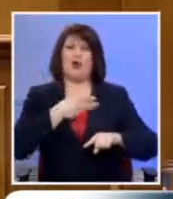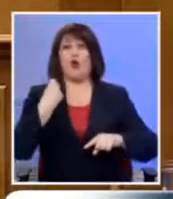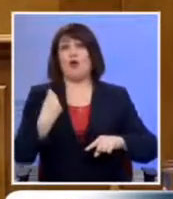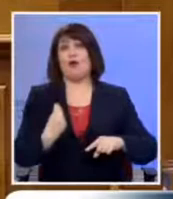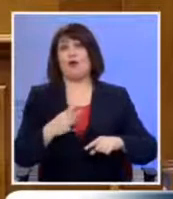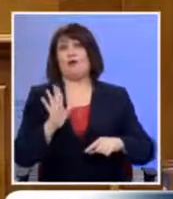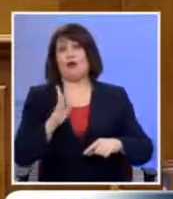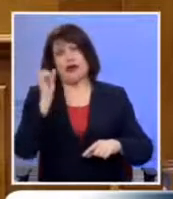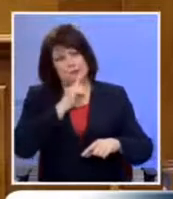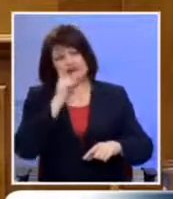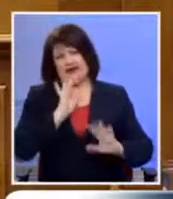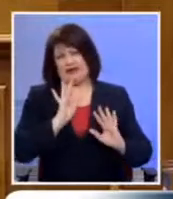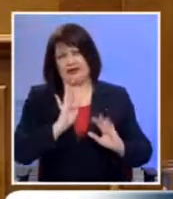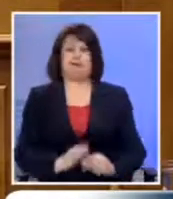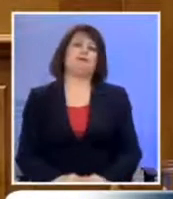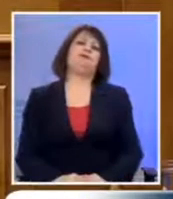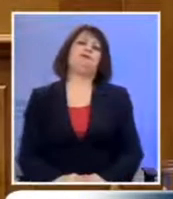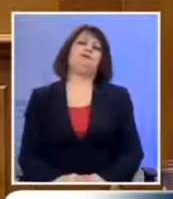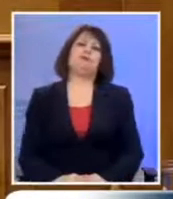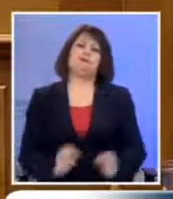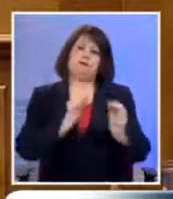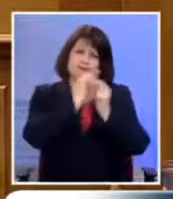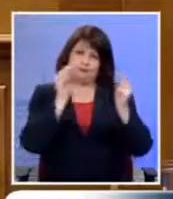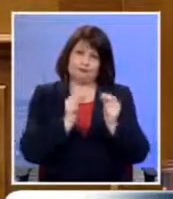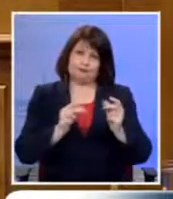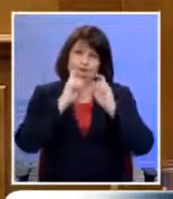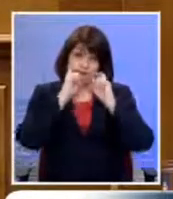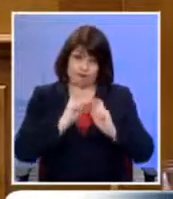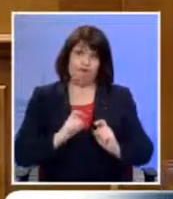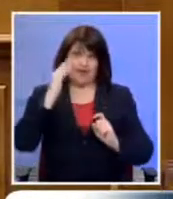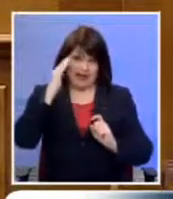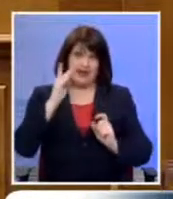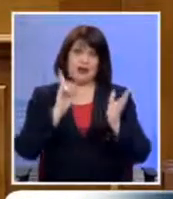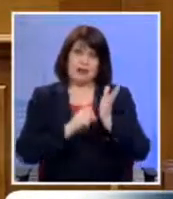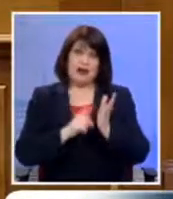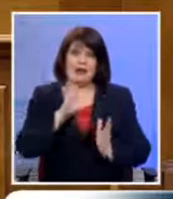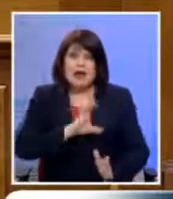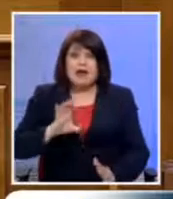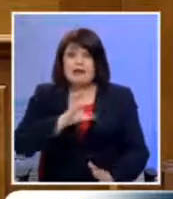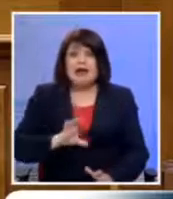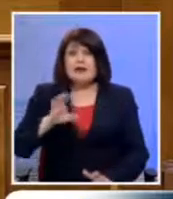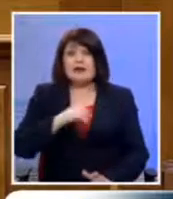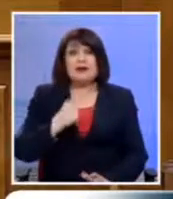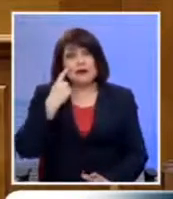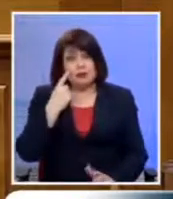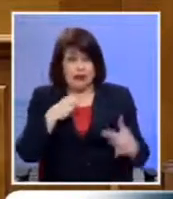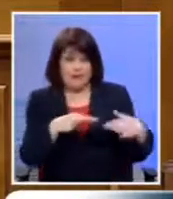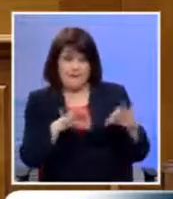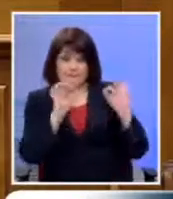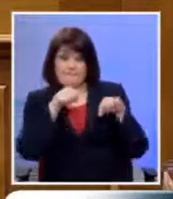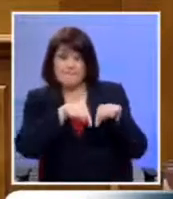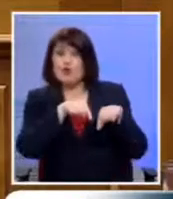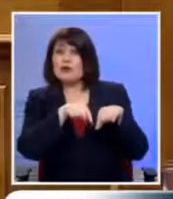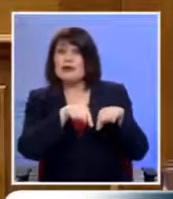ό,τι αποδείχθηκε. Συνεπώς, έχουμε καθήκον να αρχίσουμε την έρευνά μας από εκεί που υπάρχει